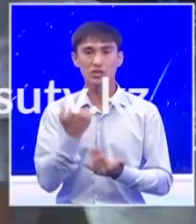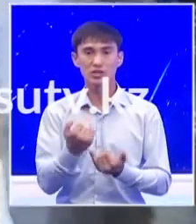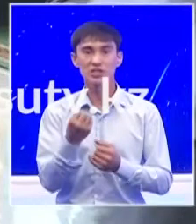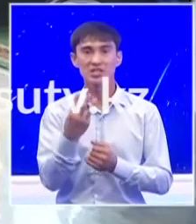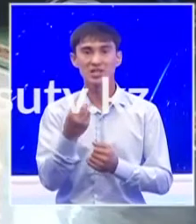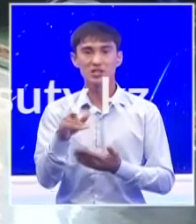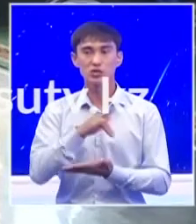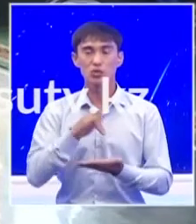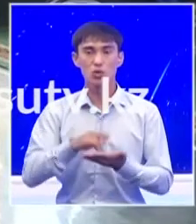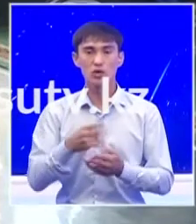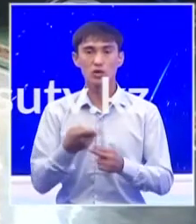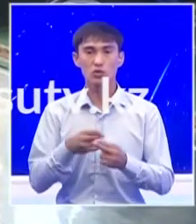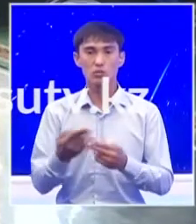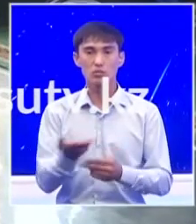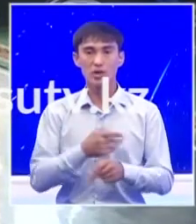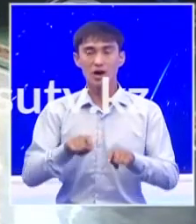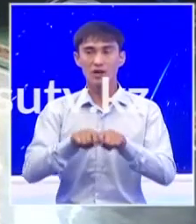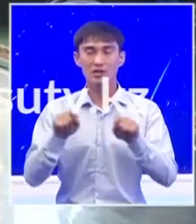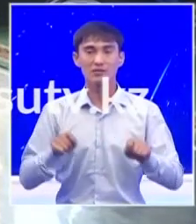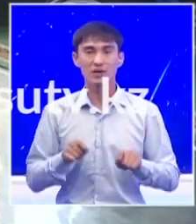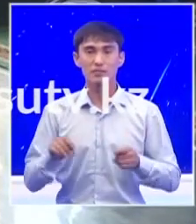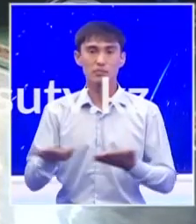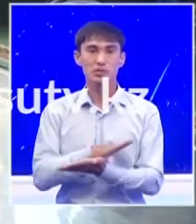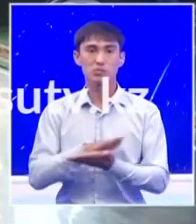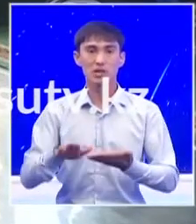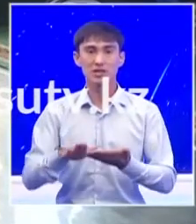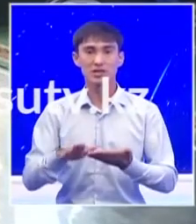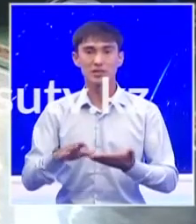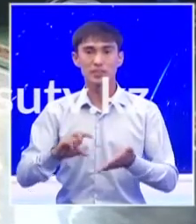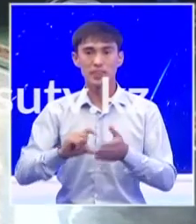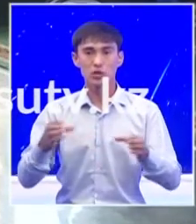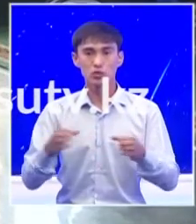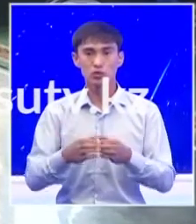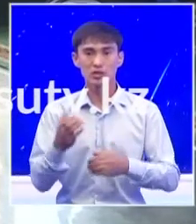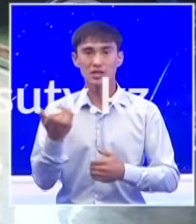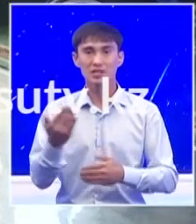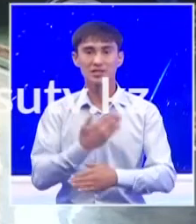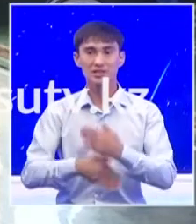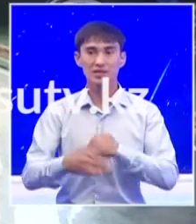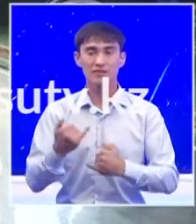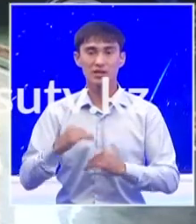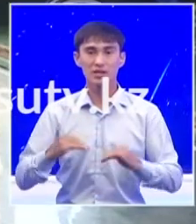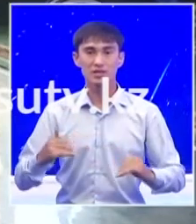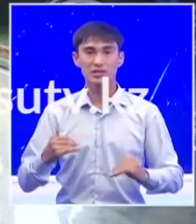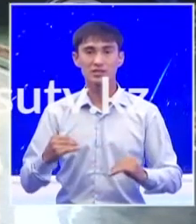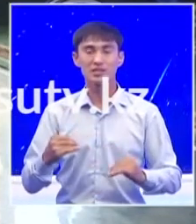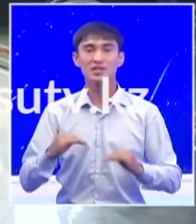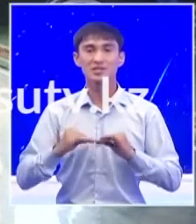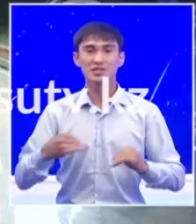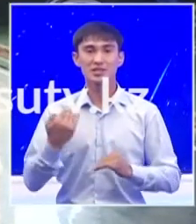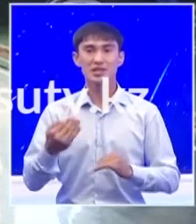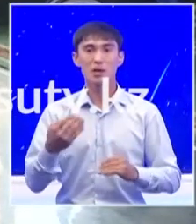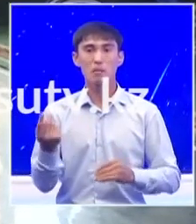13 город, в котором мы открываем бесплатные адаптивные спортивные секции для детей с инвалидностью, а также детей из малообеспеченных